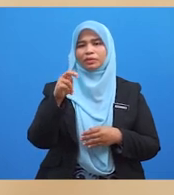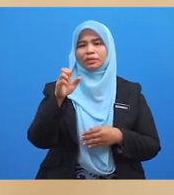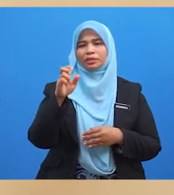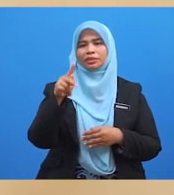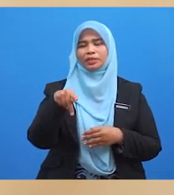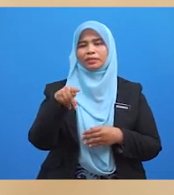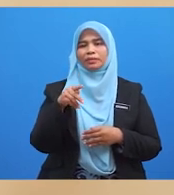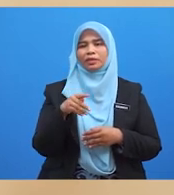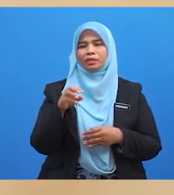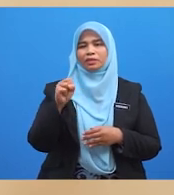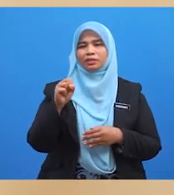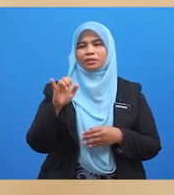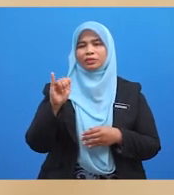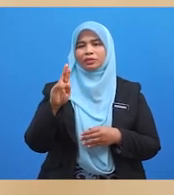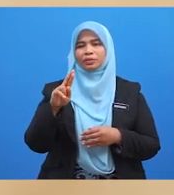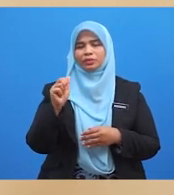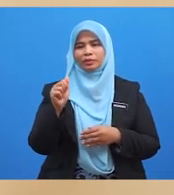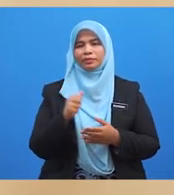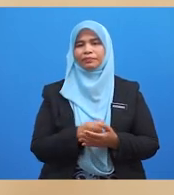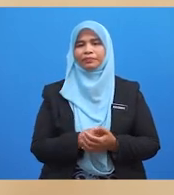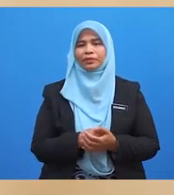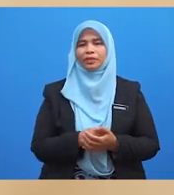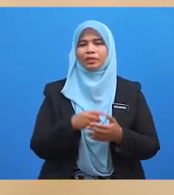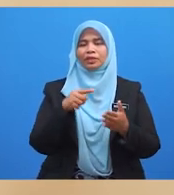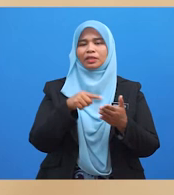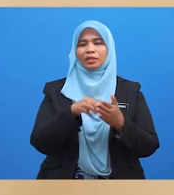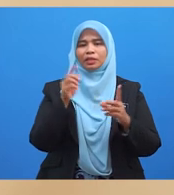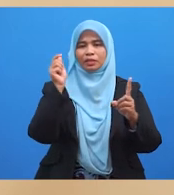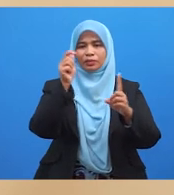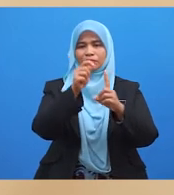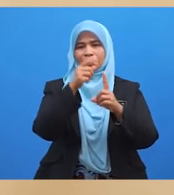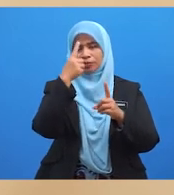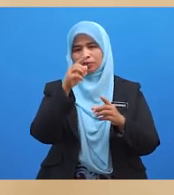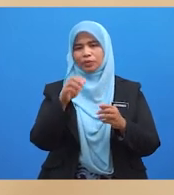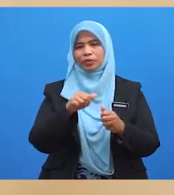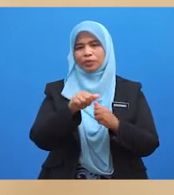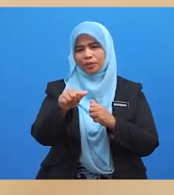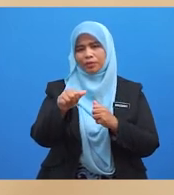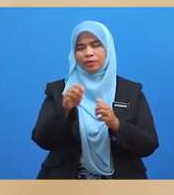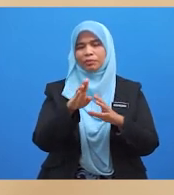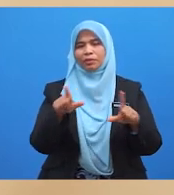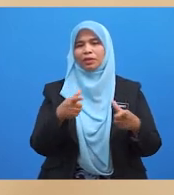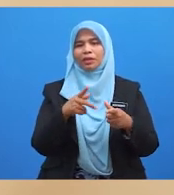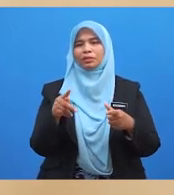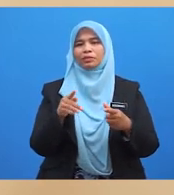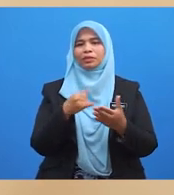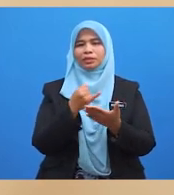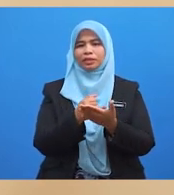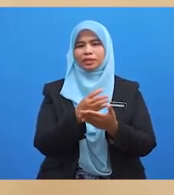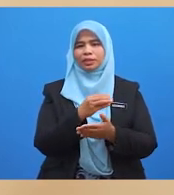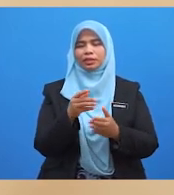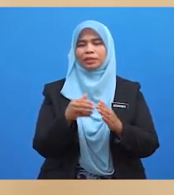dituntut oleh syarak. Ini bertujuan untuk mengelakkan berlaku kezaliman